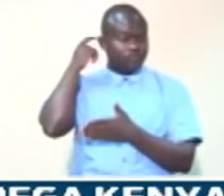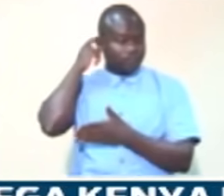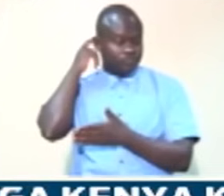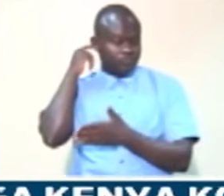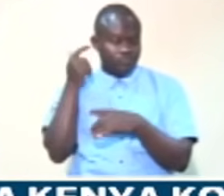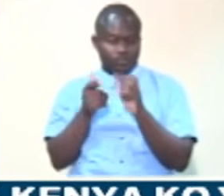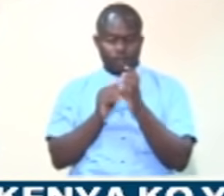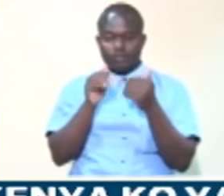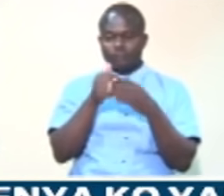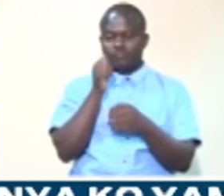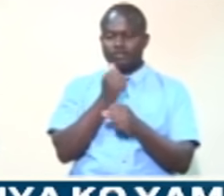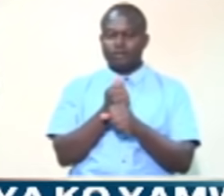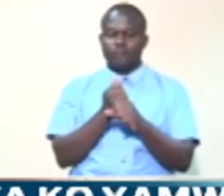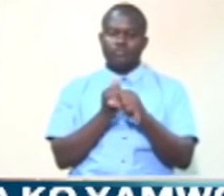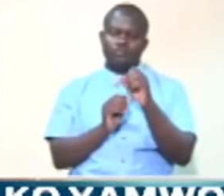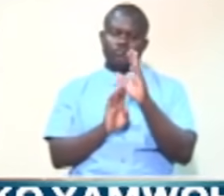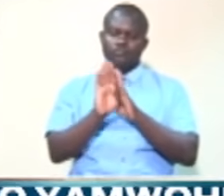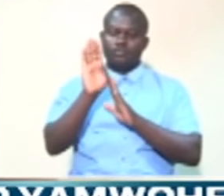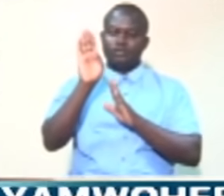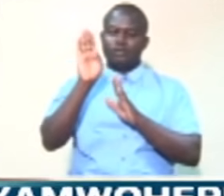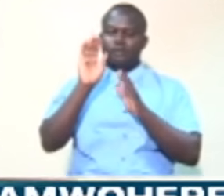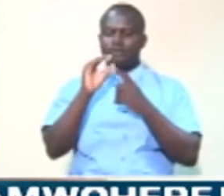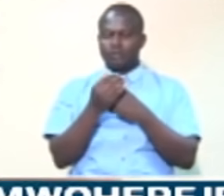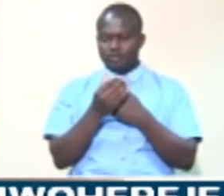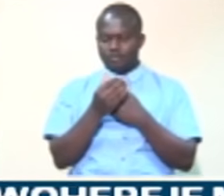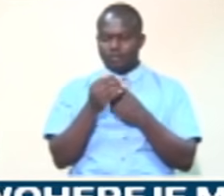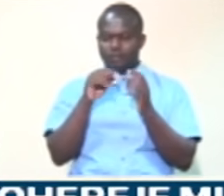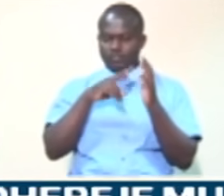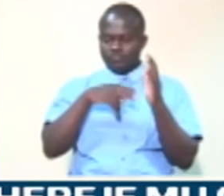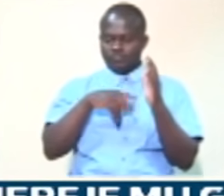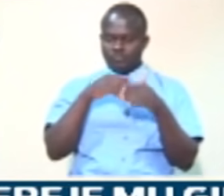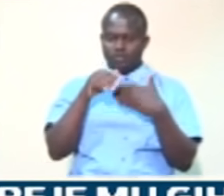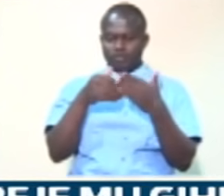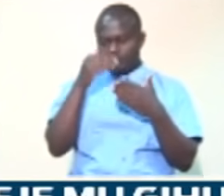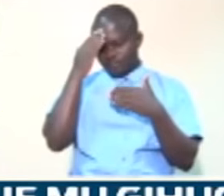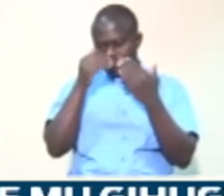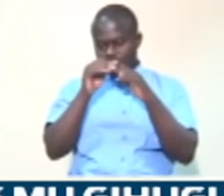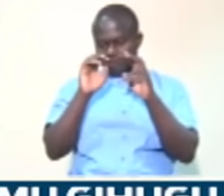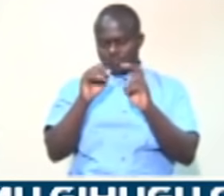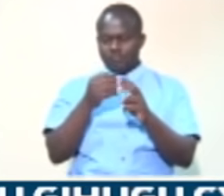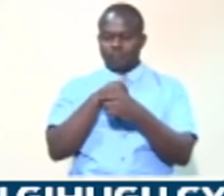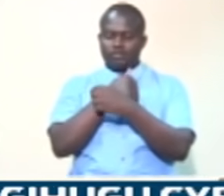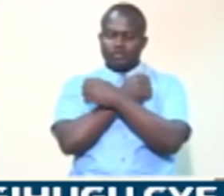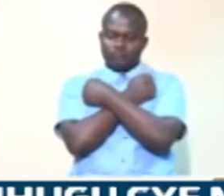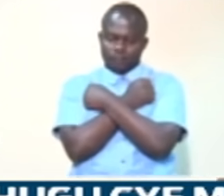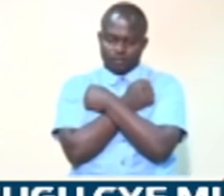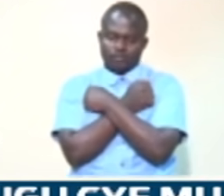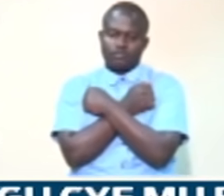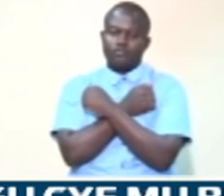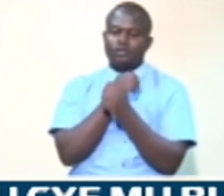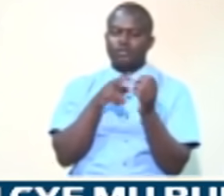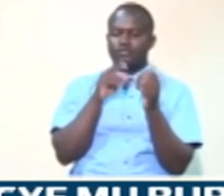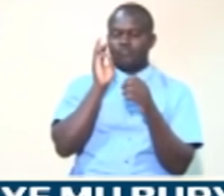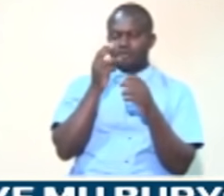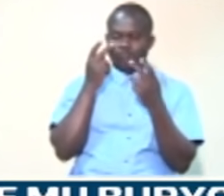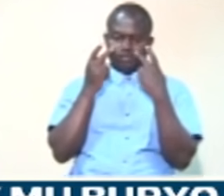kubikora ni uguteza imbere umuco wo gusoma, kuko abakunda gusoma bazabona ibyo